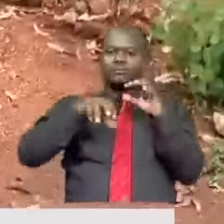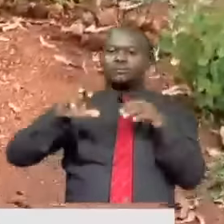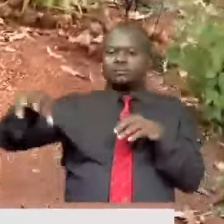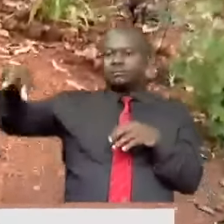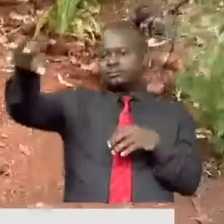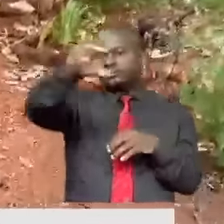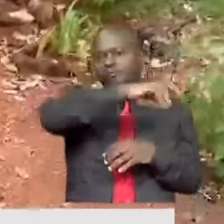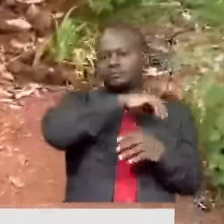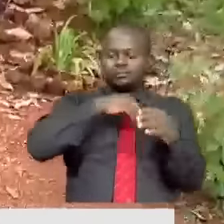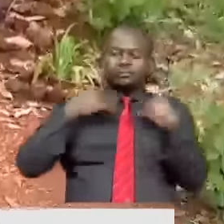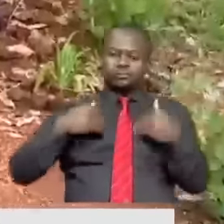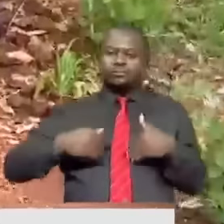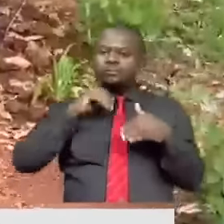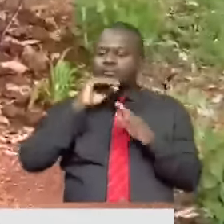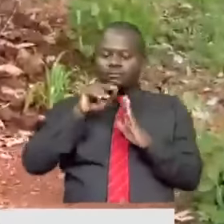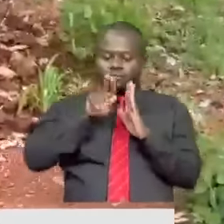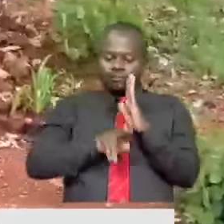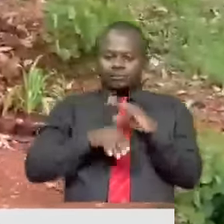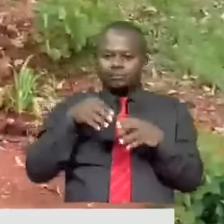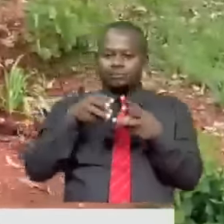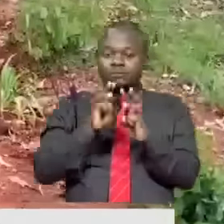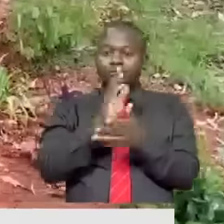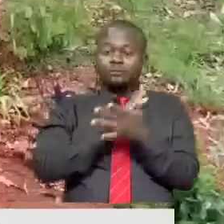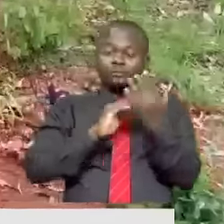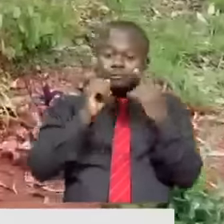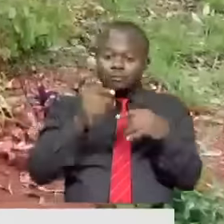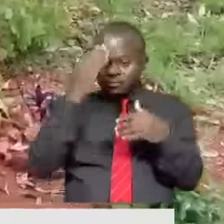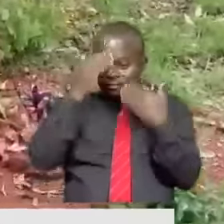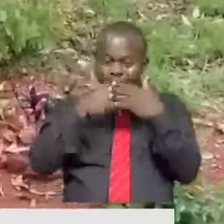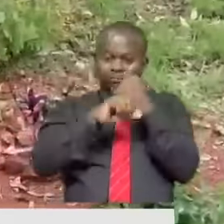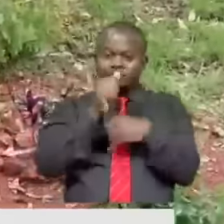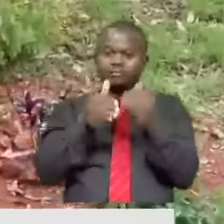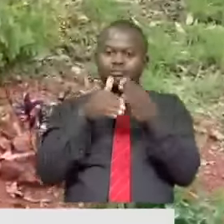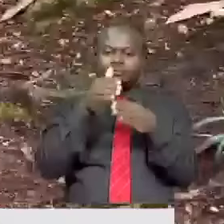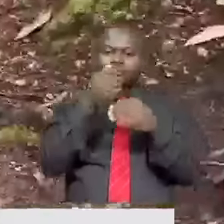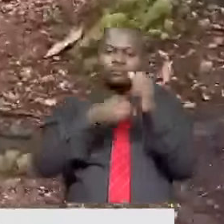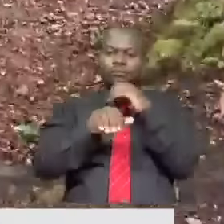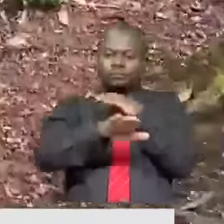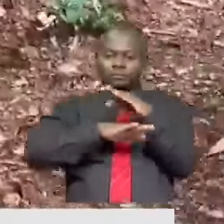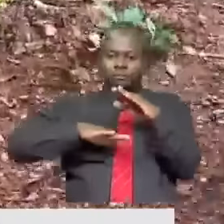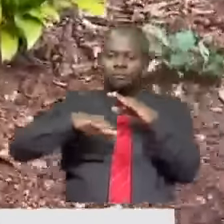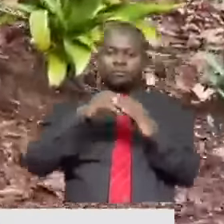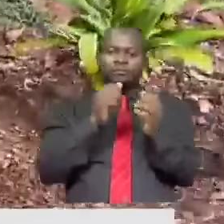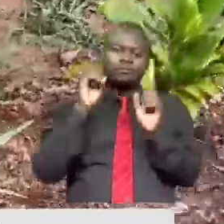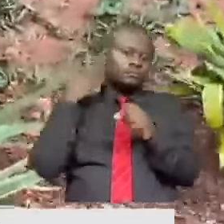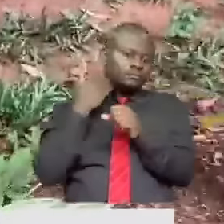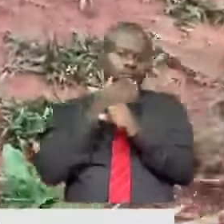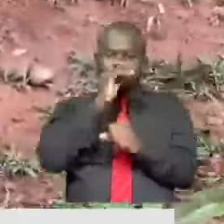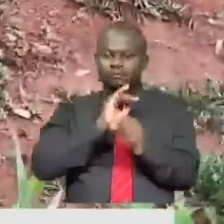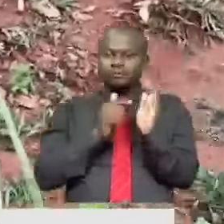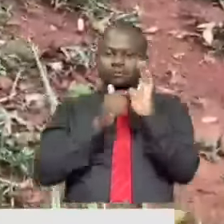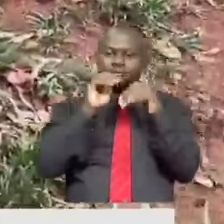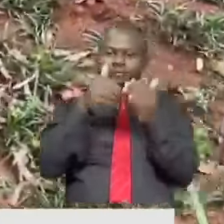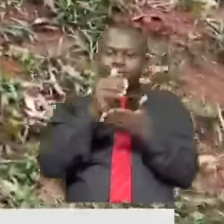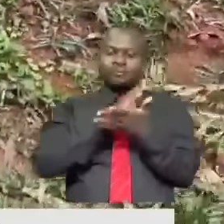hino hari imibiri itarashyingurwa ku buryo hari niboneka kubera imirimo yo kubaka ibikorwa remezo abarokotse jenoside bagaragaza ko hari bamwe mu